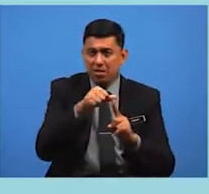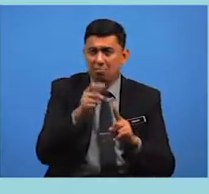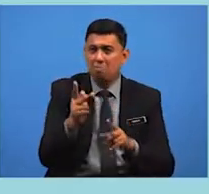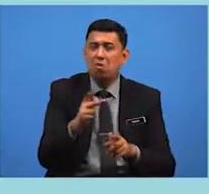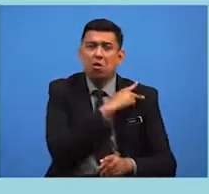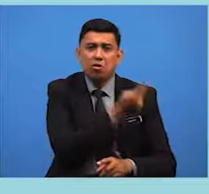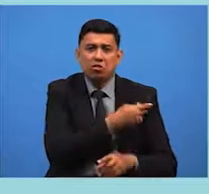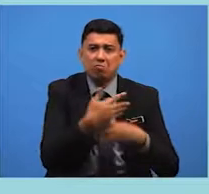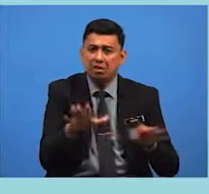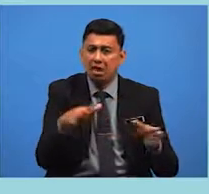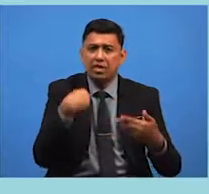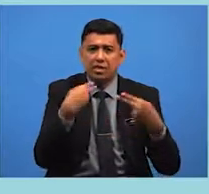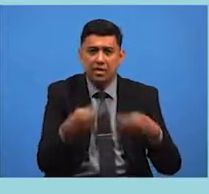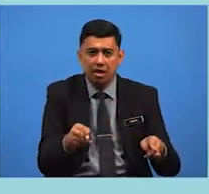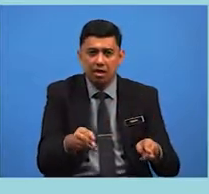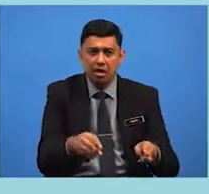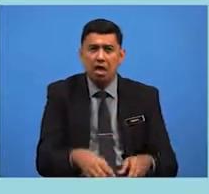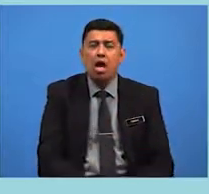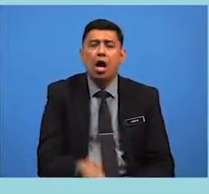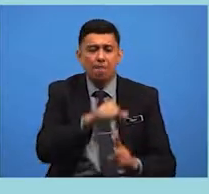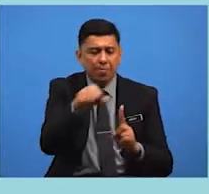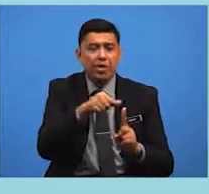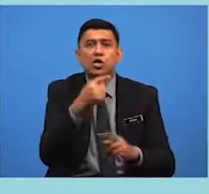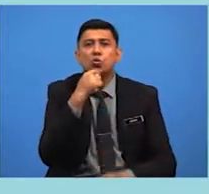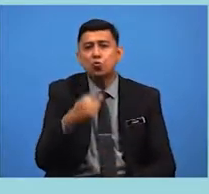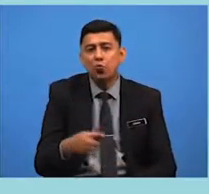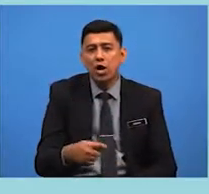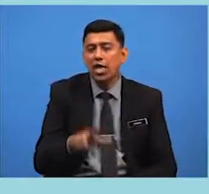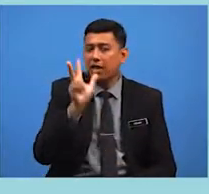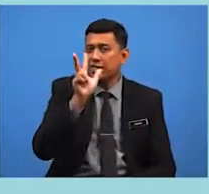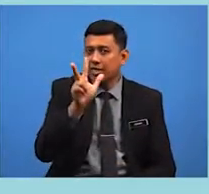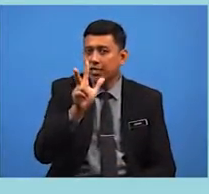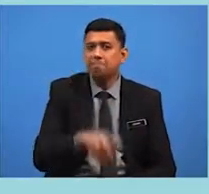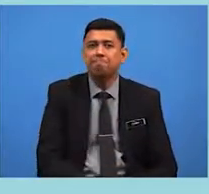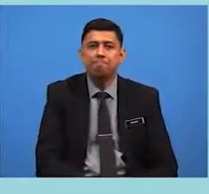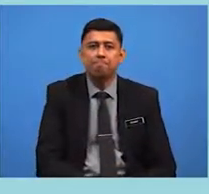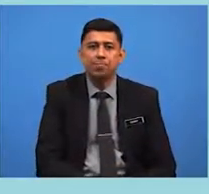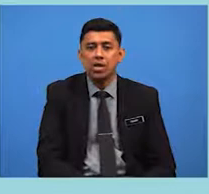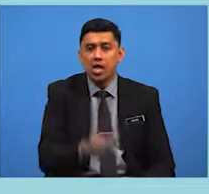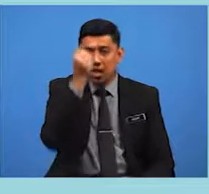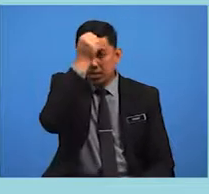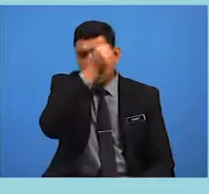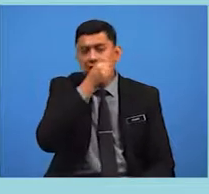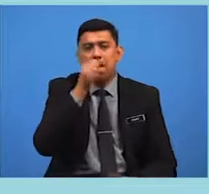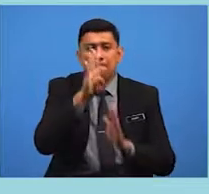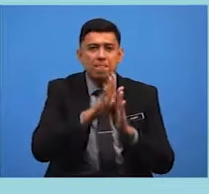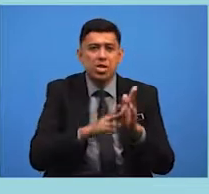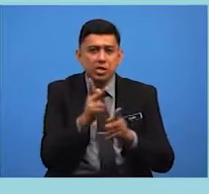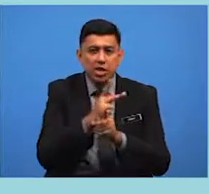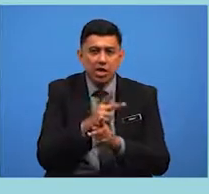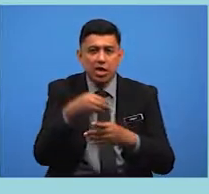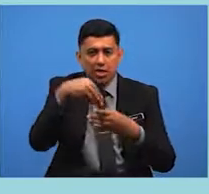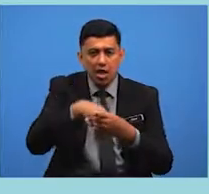hilang di mamah usia tua. Persoalan seterusnya ialah sikap berhati-hati